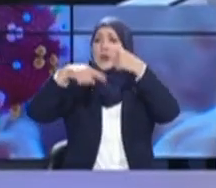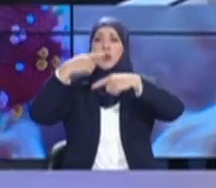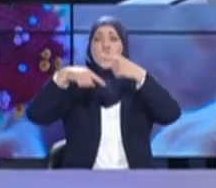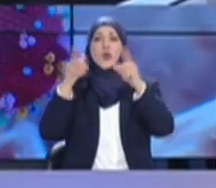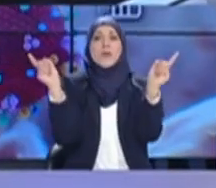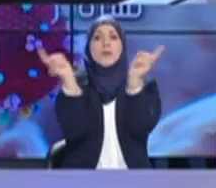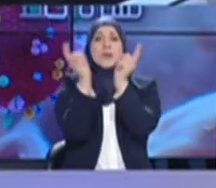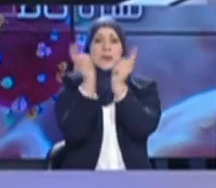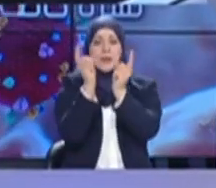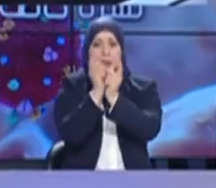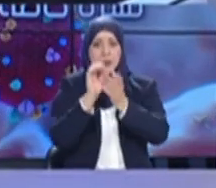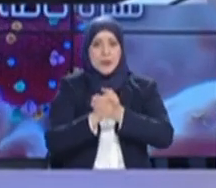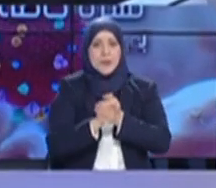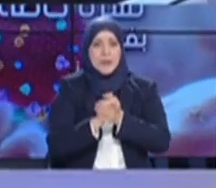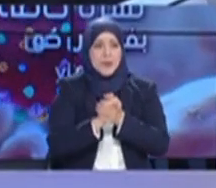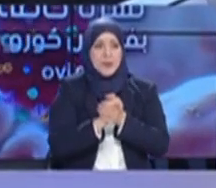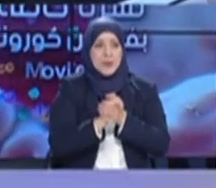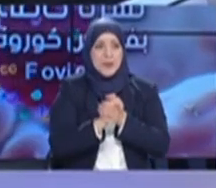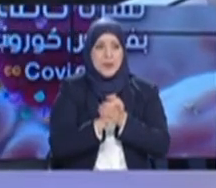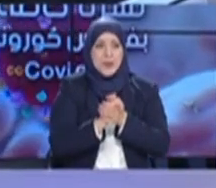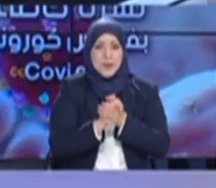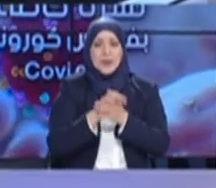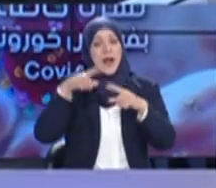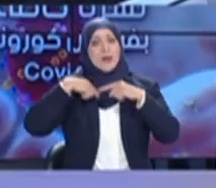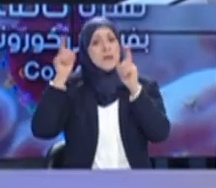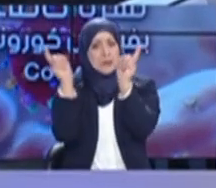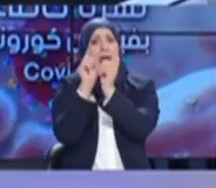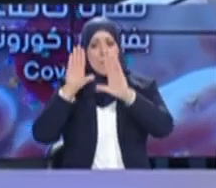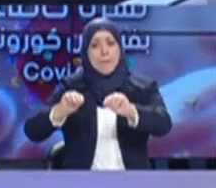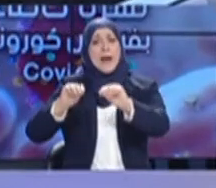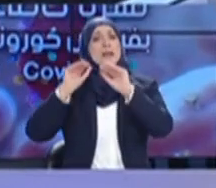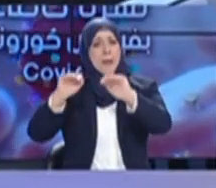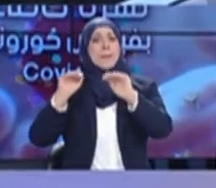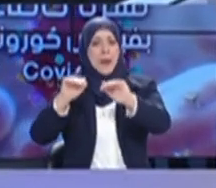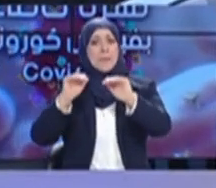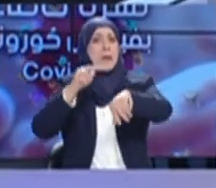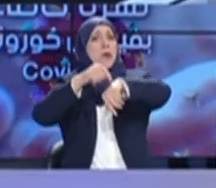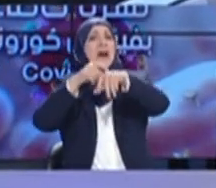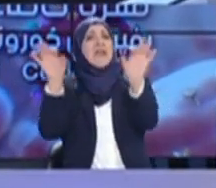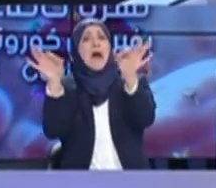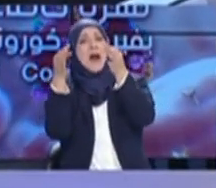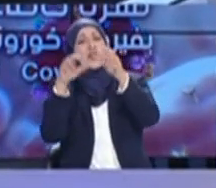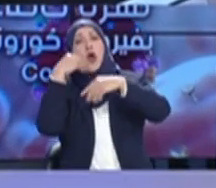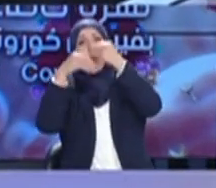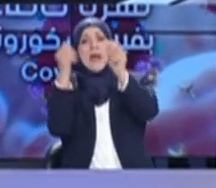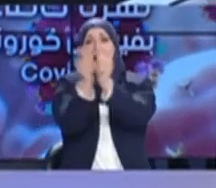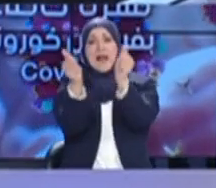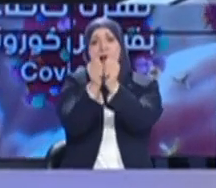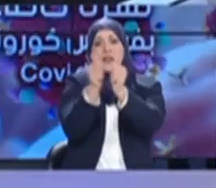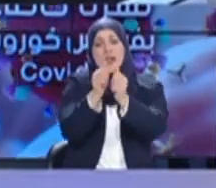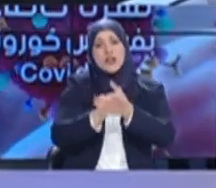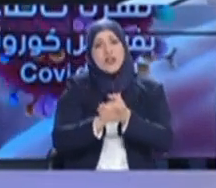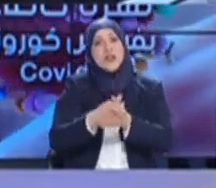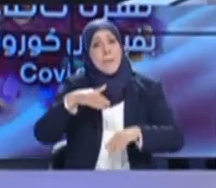مفتوح دايم، معناها حتى احنا نتقابلوا على عين مكان، معناها كل يوم مثلا 10 ولا 11 كل نهار كيفاش كل نهار وقسموا.